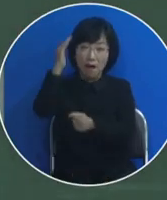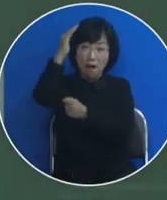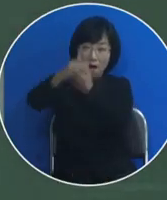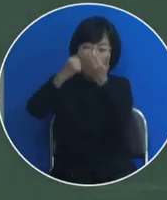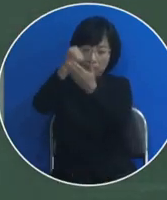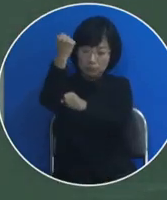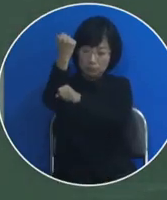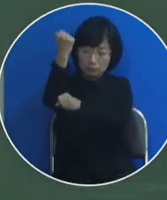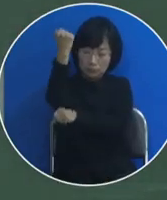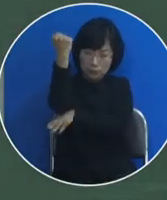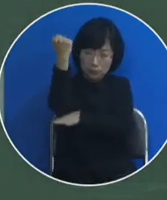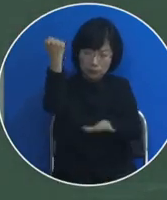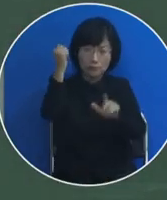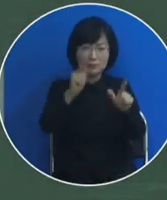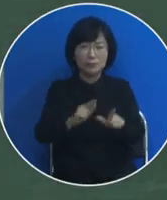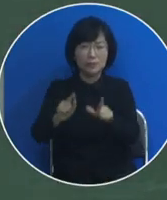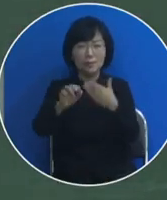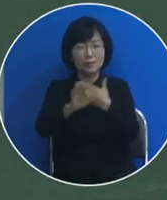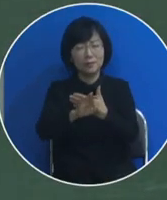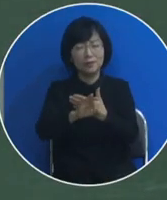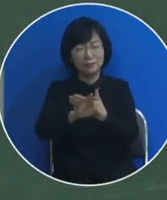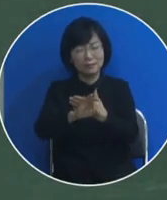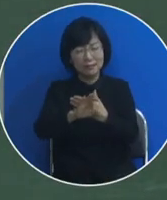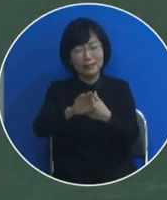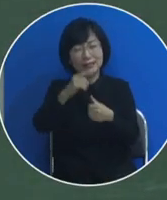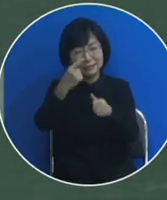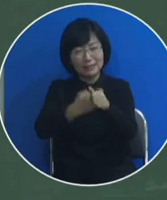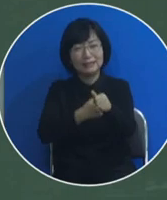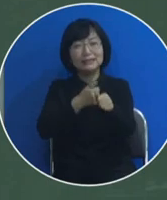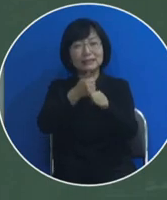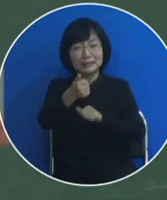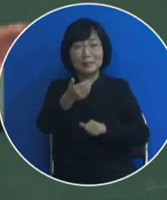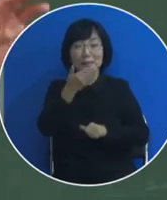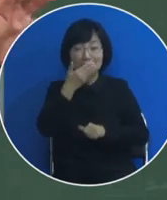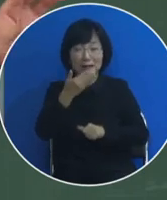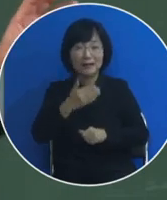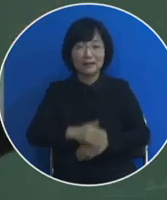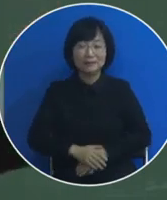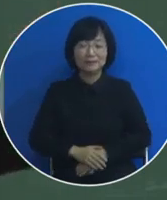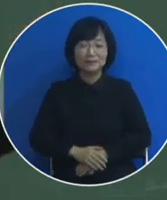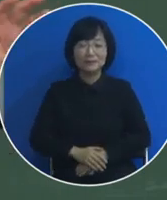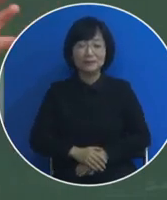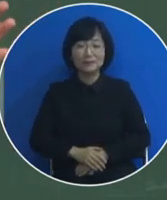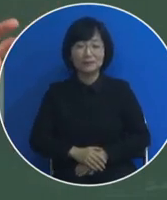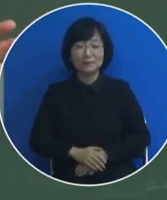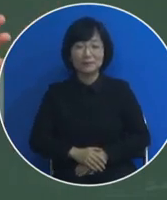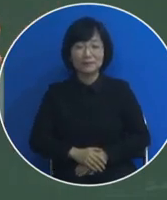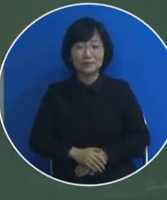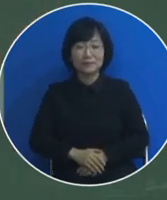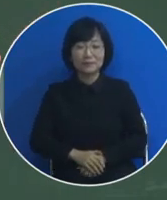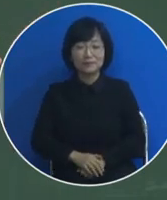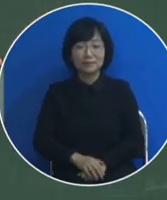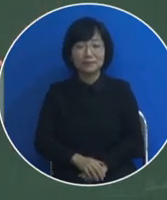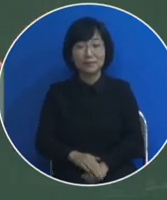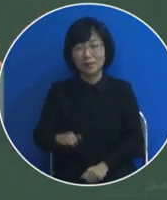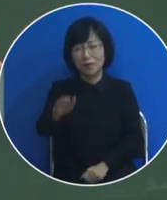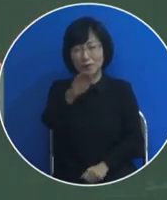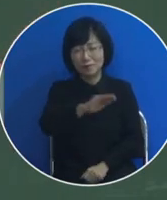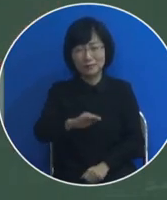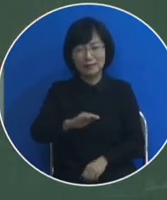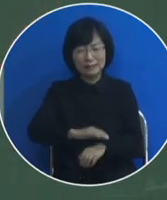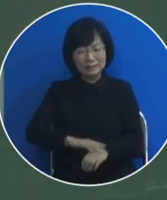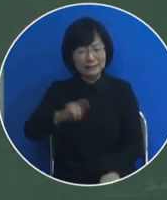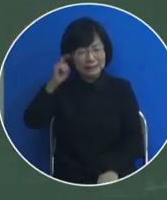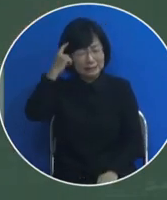no choice but to triumph. 오늘 여러분들은 이 공고만의 작은데도 잘 생각해 보셔야 됩니다. And so